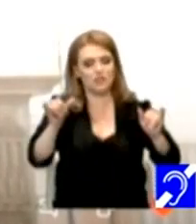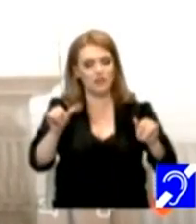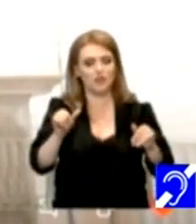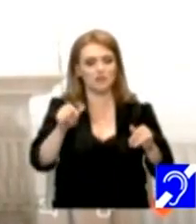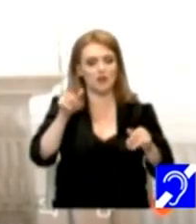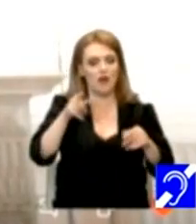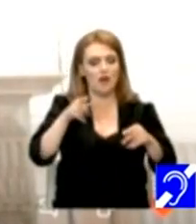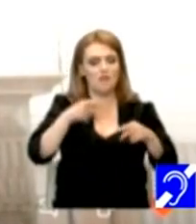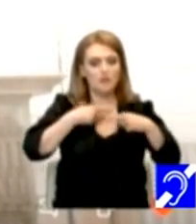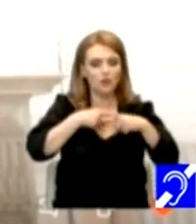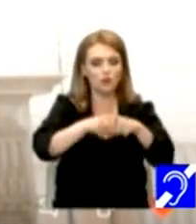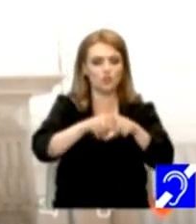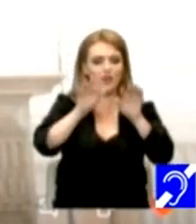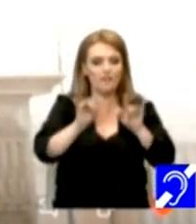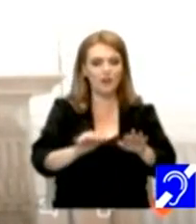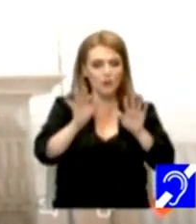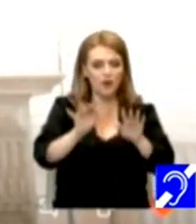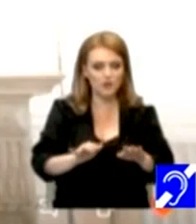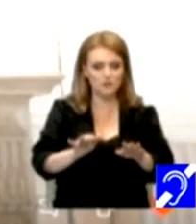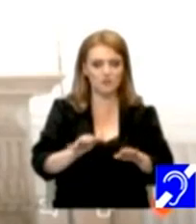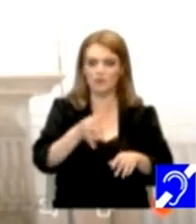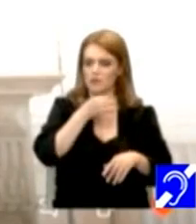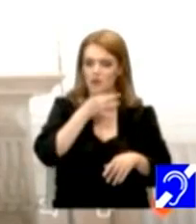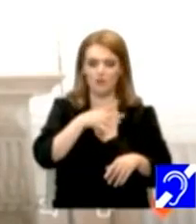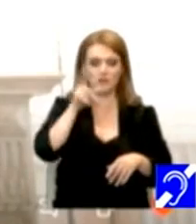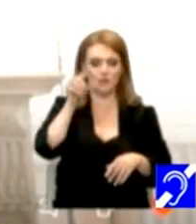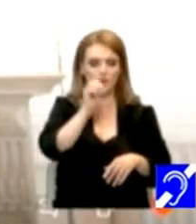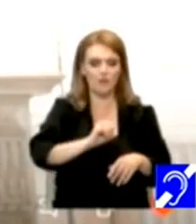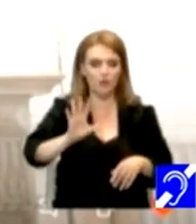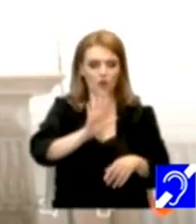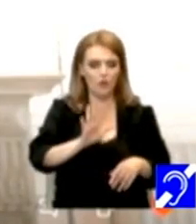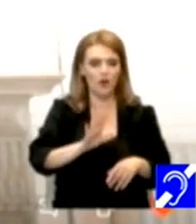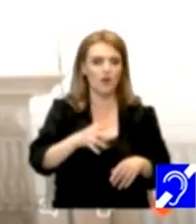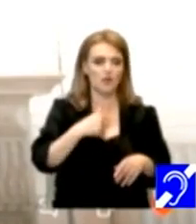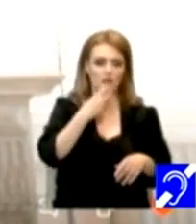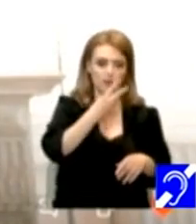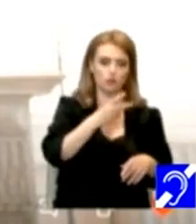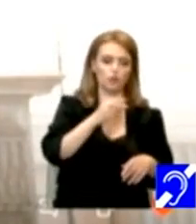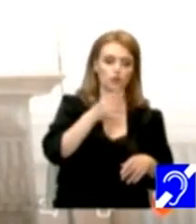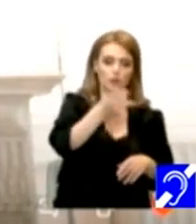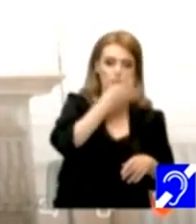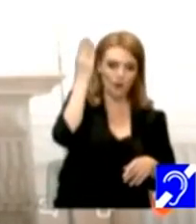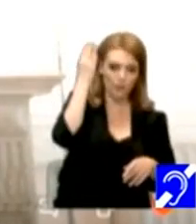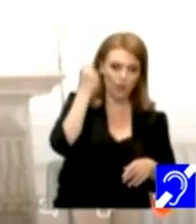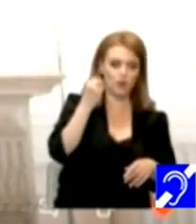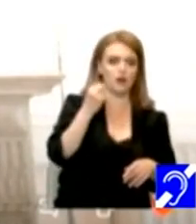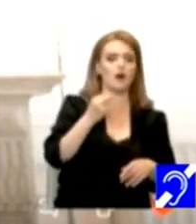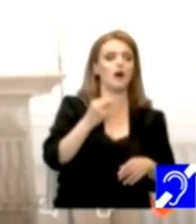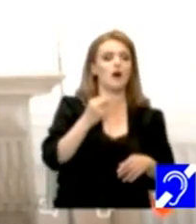țări și cred că multe chestii deja se fac digital la noi în țară, dar s-ar putea